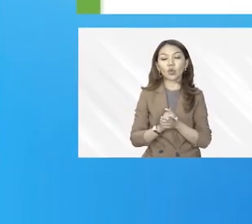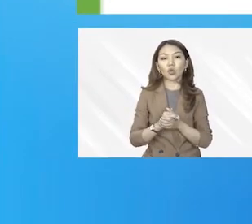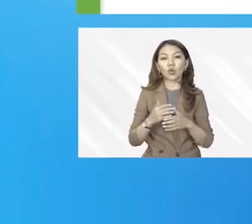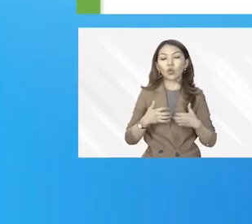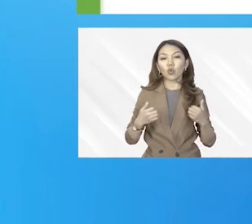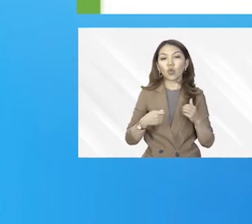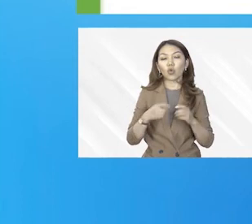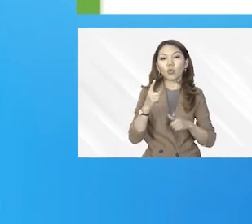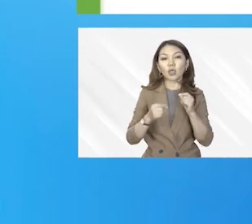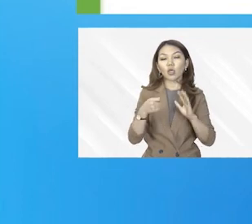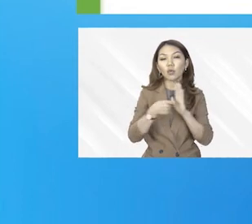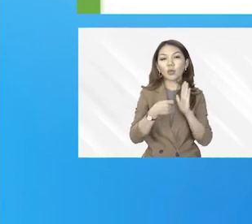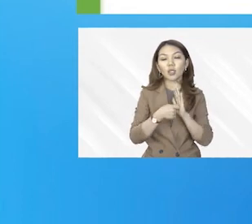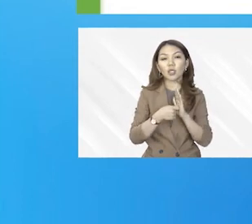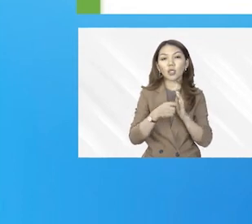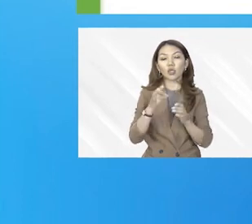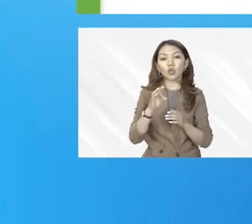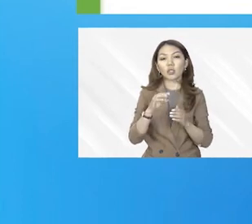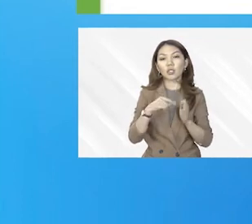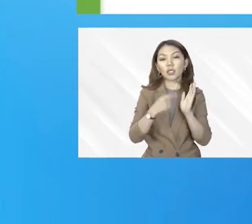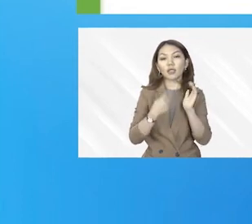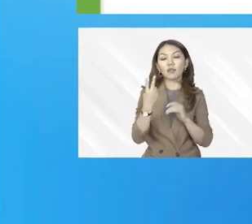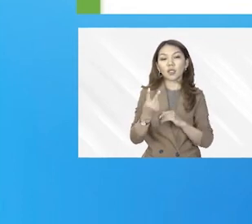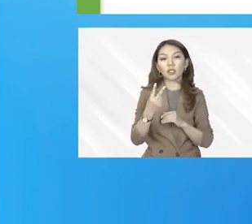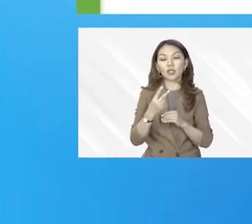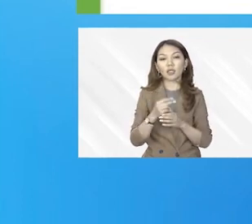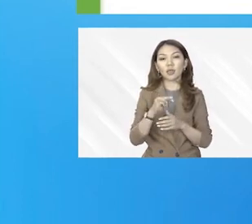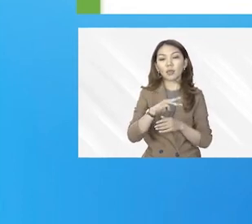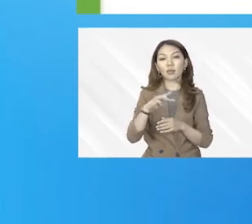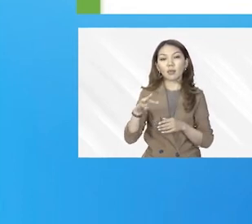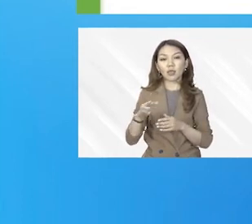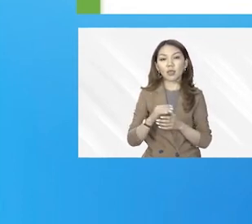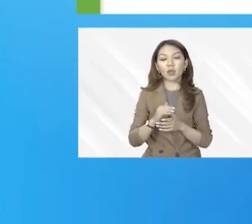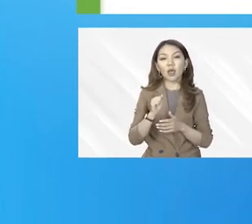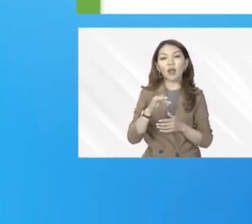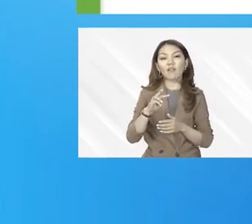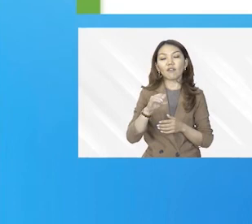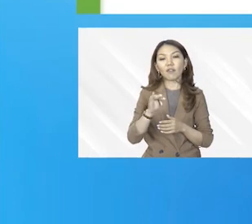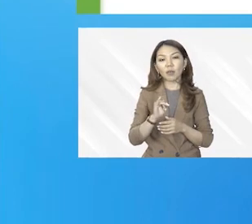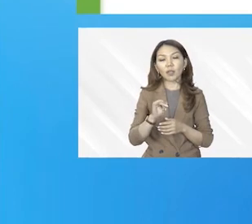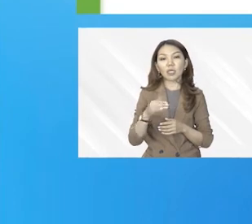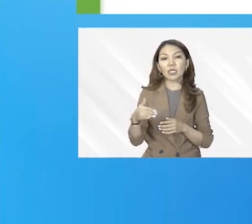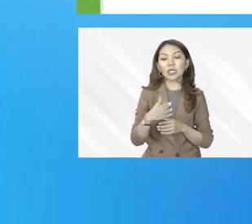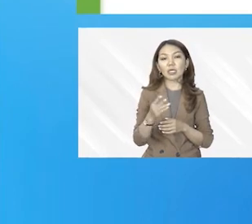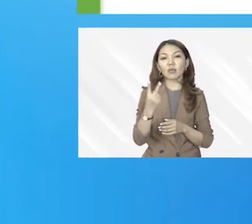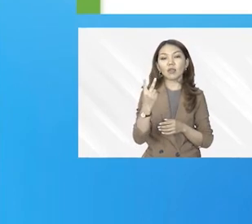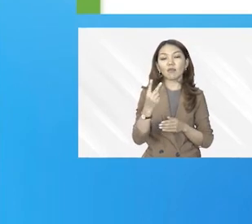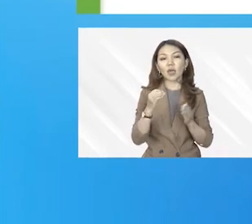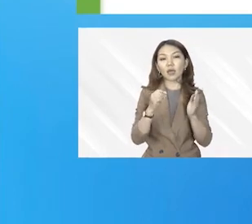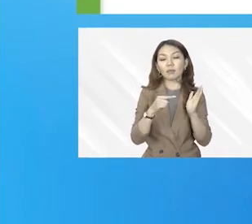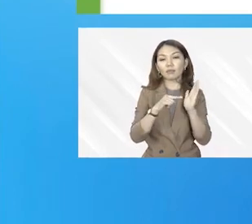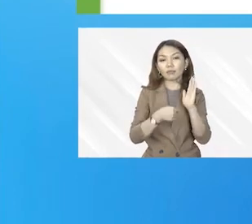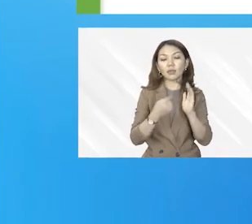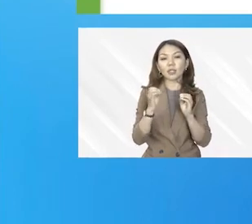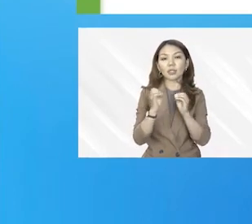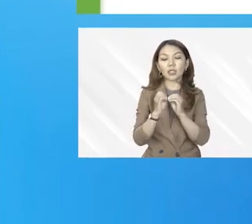среднем составляют 0,2 мм, у амфибий и рыб 2,10 мм, а